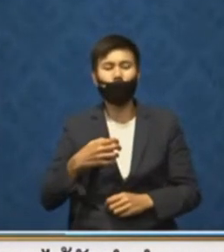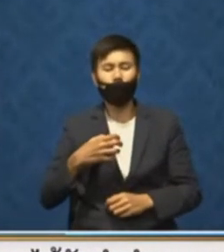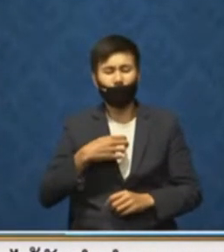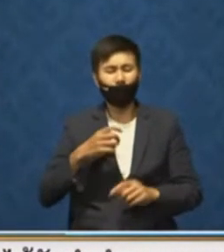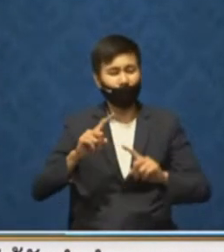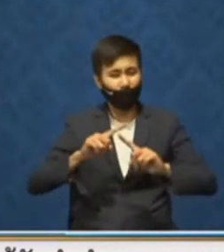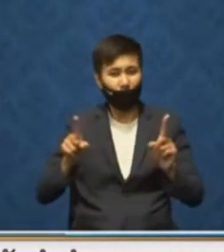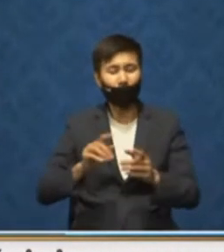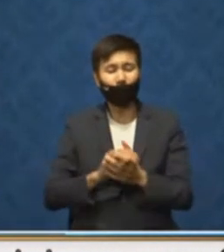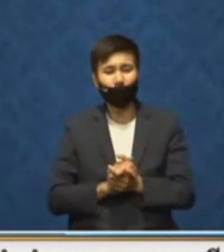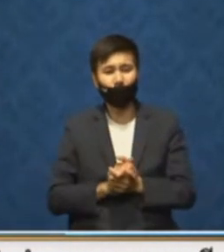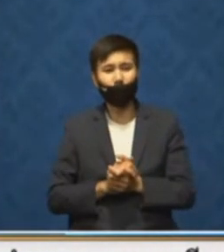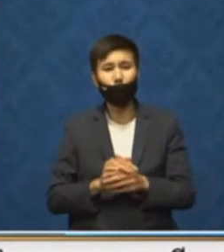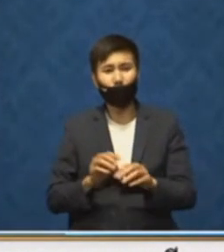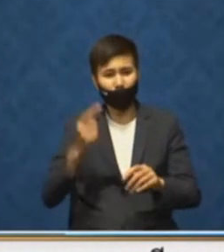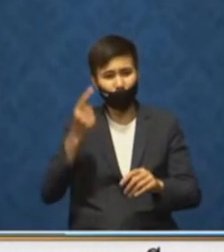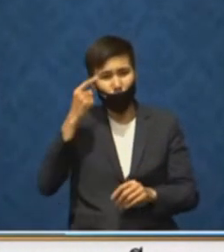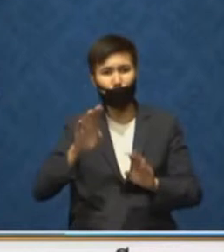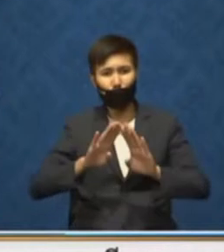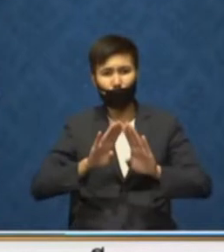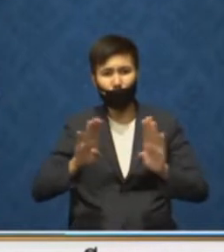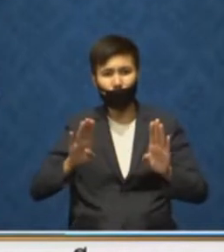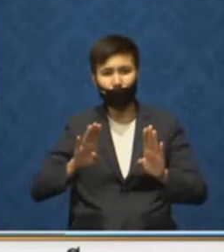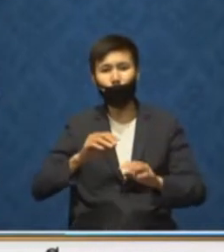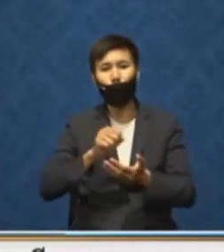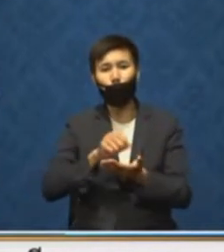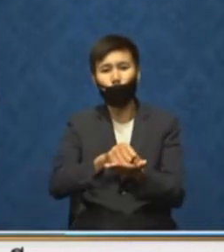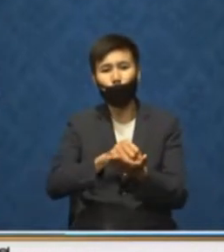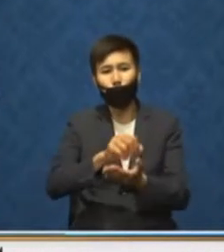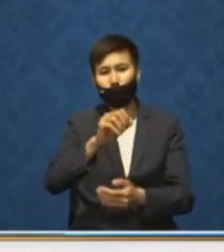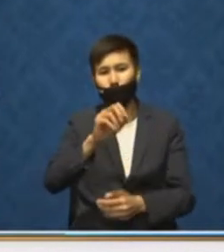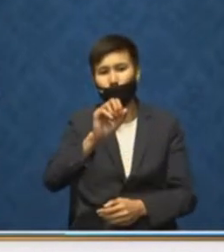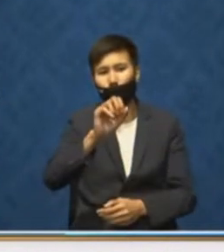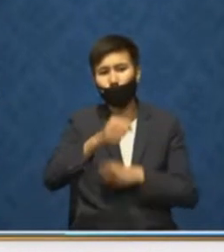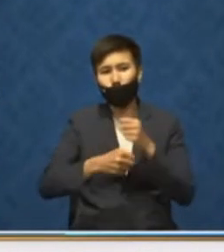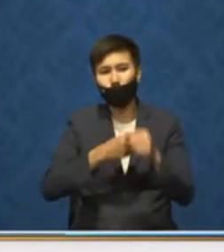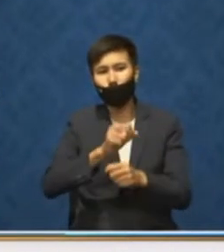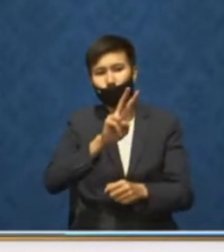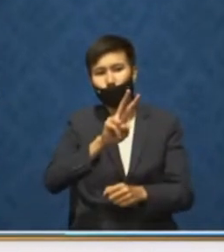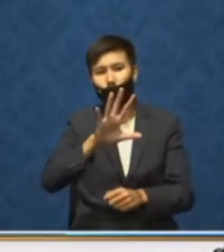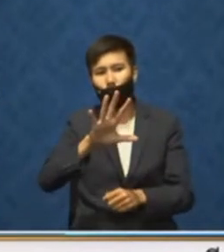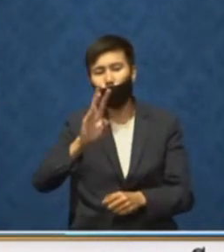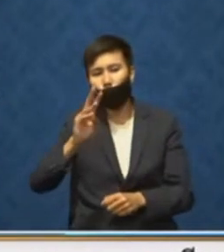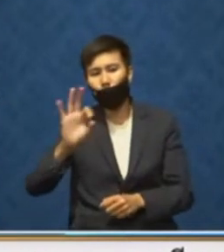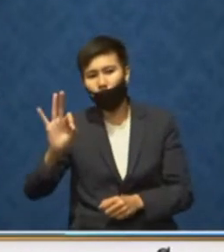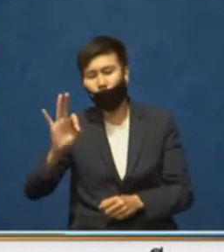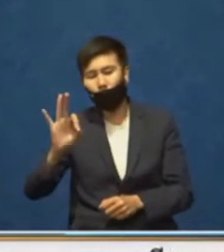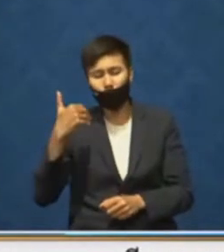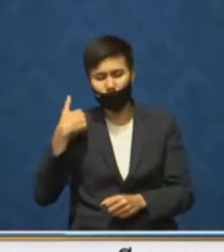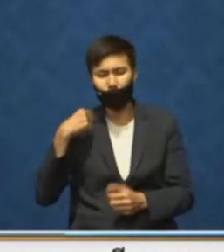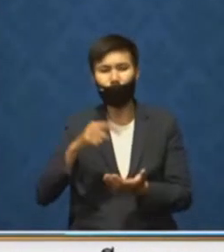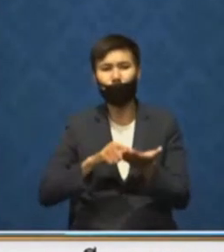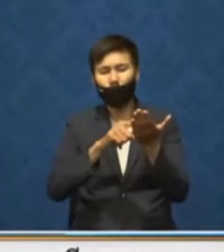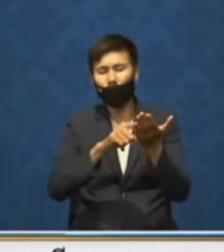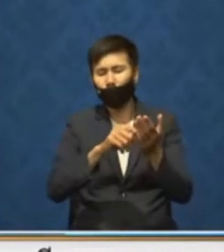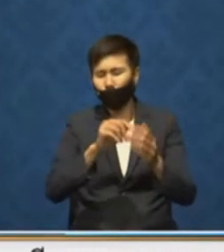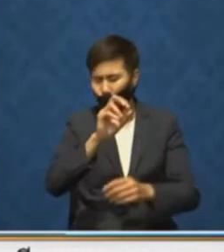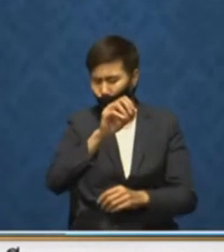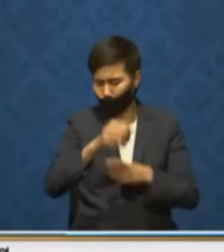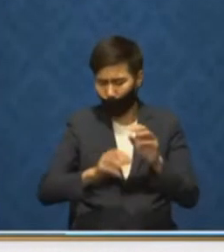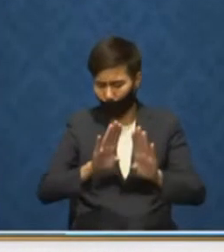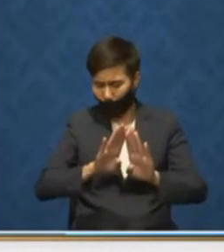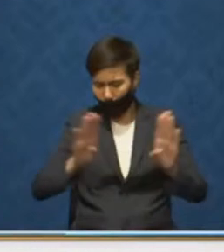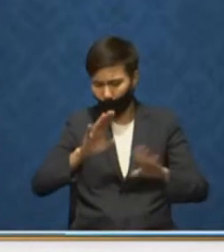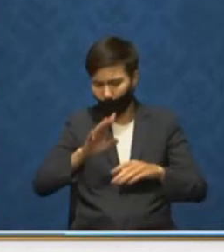เข้าว่าจะไปประกันได้ที่ 6 9แล้วที่ 2นครราชสีมาหนองคายจะแสดงความบางที 6 5และคาดว่าจะเปิดในการได้ติดตามช่อง 7